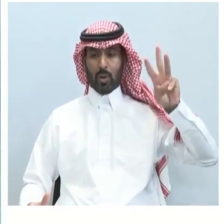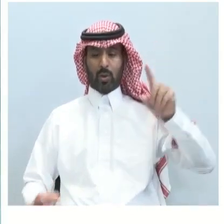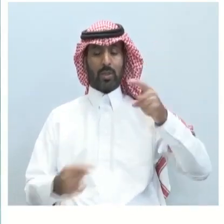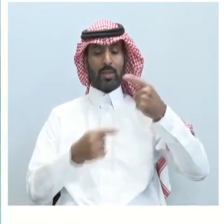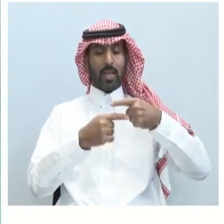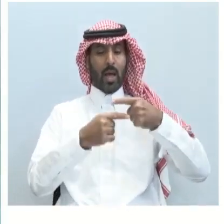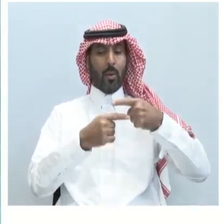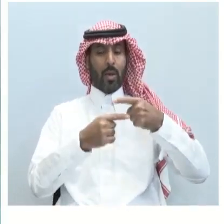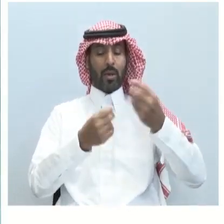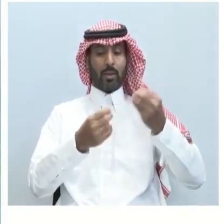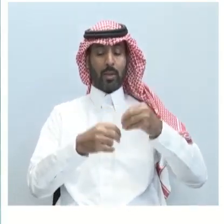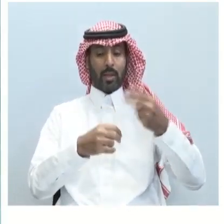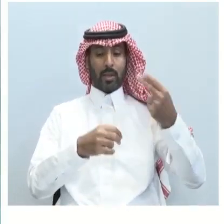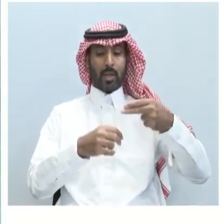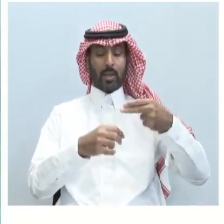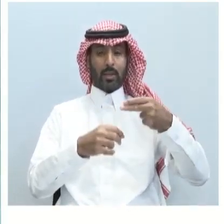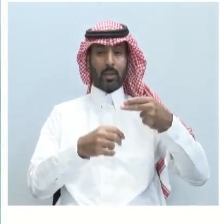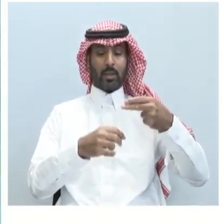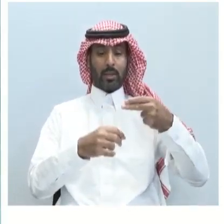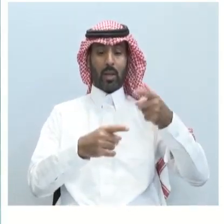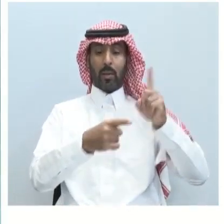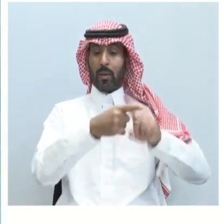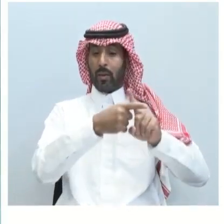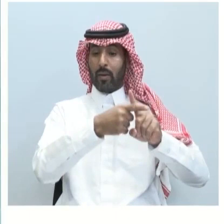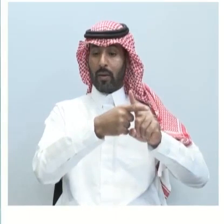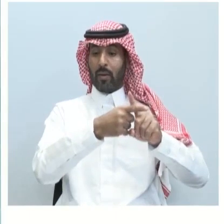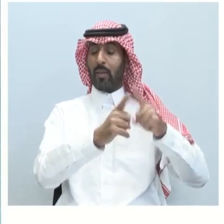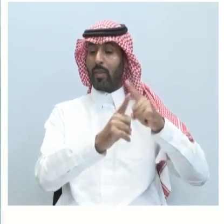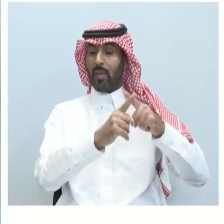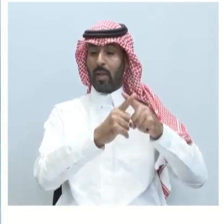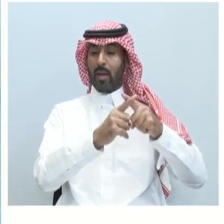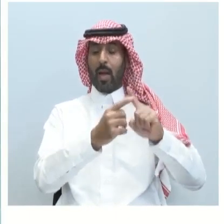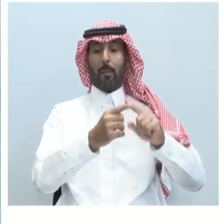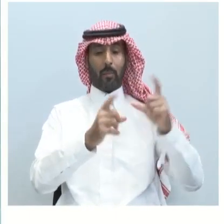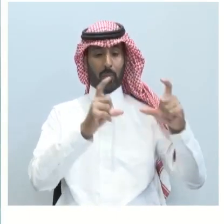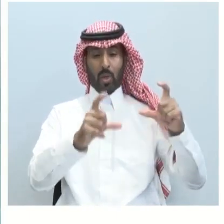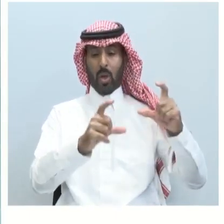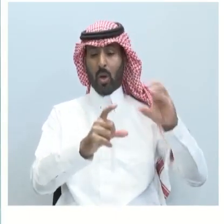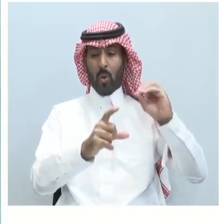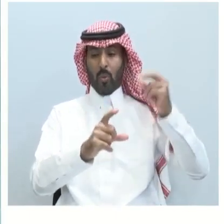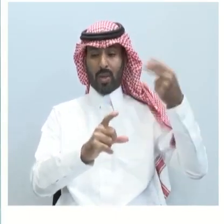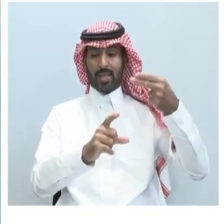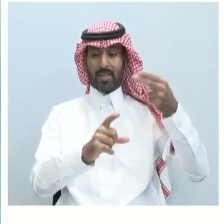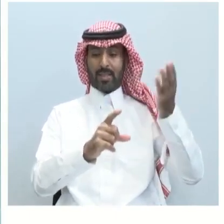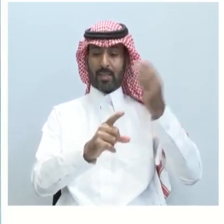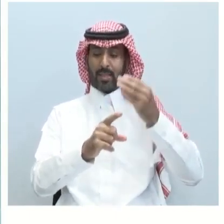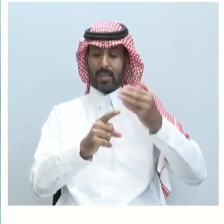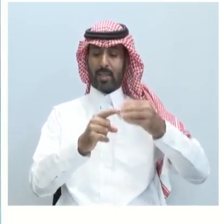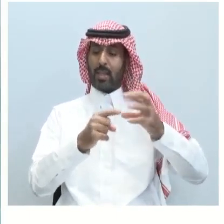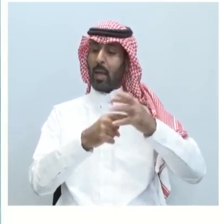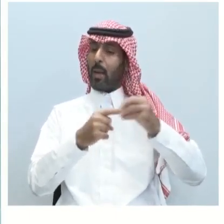تركيز ايون الهيدروجين في تركيز ايون الهيدروكسيد اذا هذا هو القانون لمين